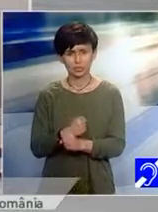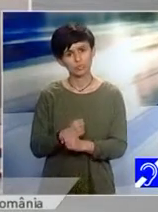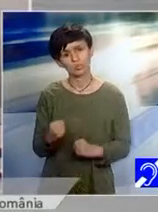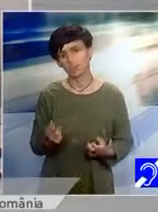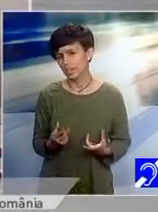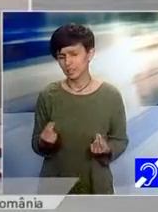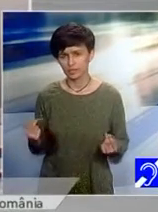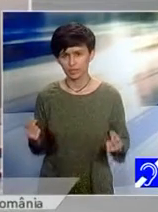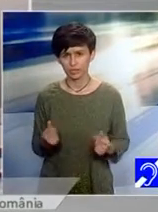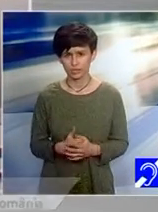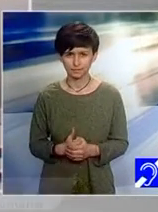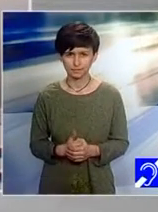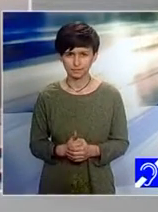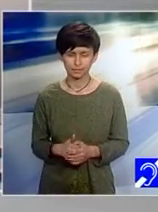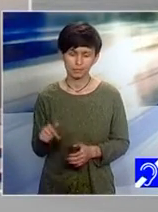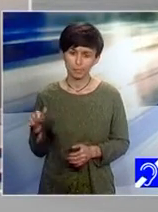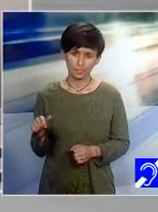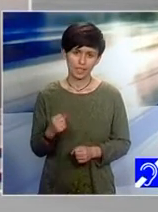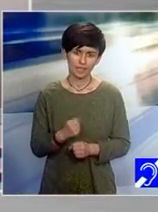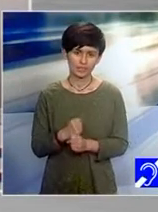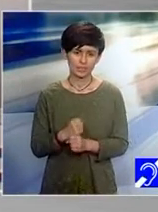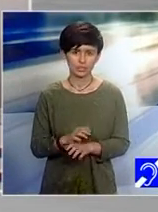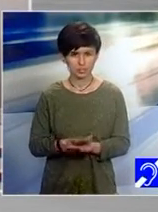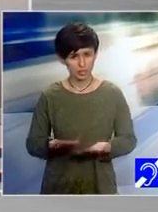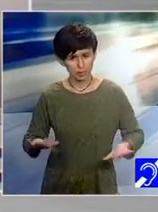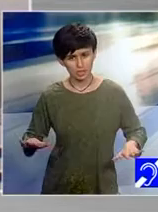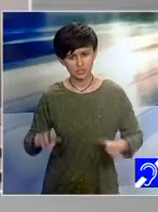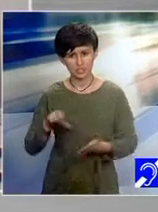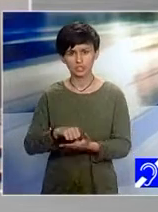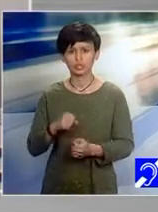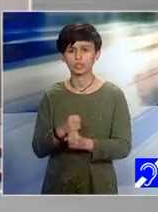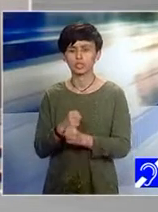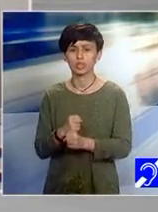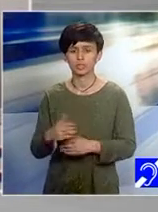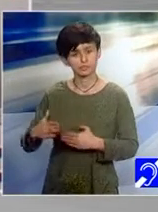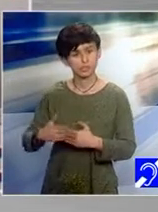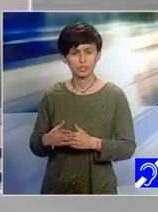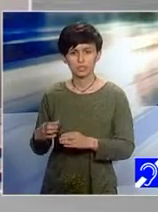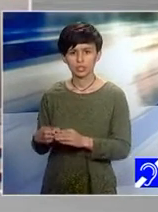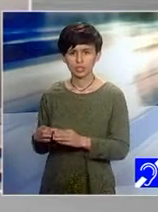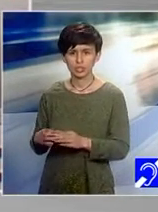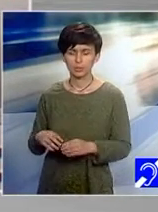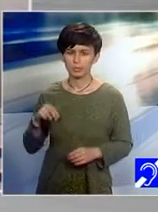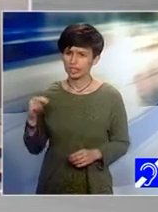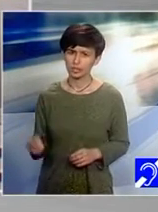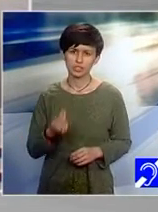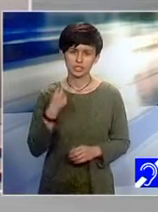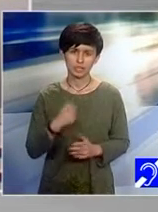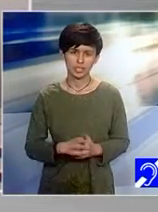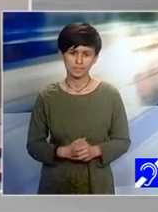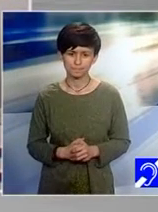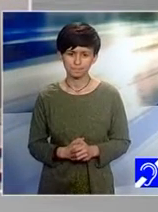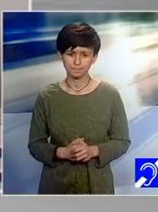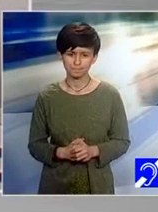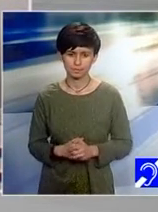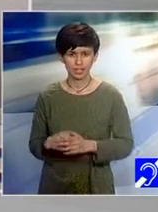pus de fapt bazele acestei filiale și a lucrat alături de o echipă minunată. Echipa slavă Domnului a mai rămas, adică